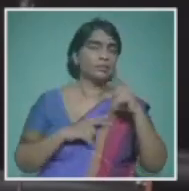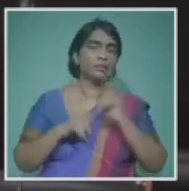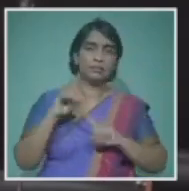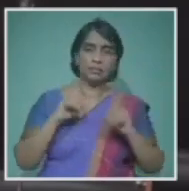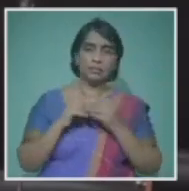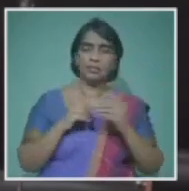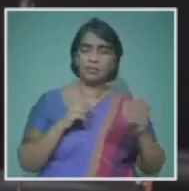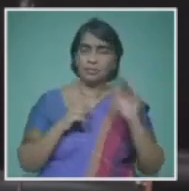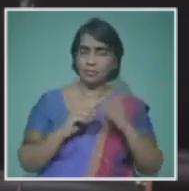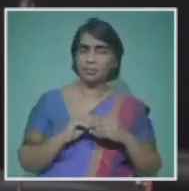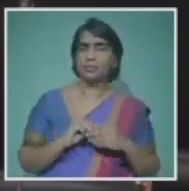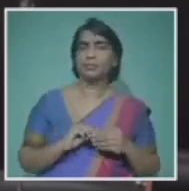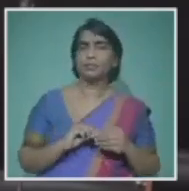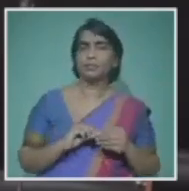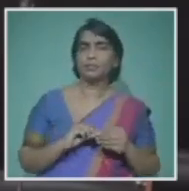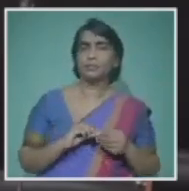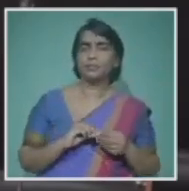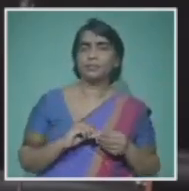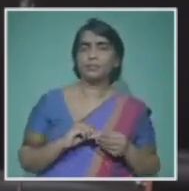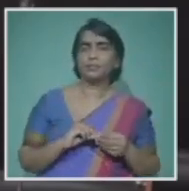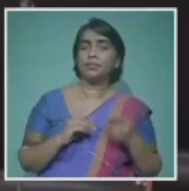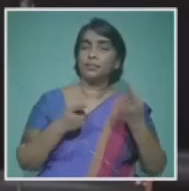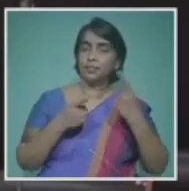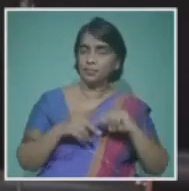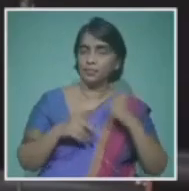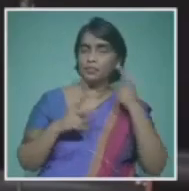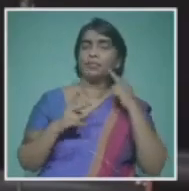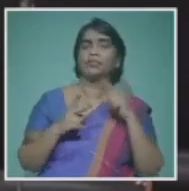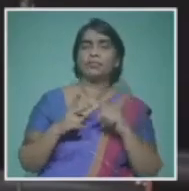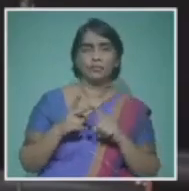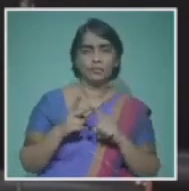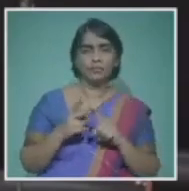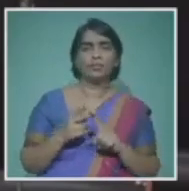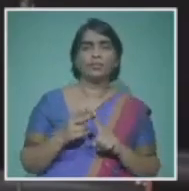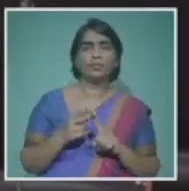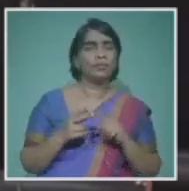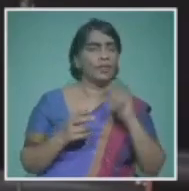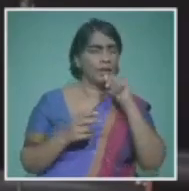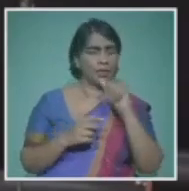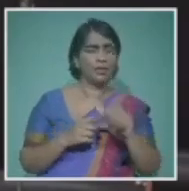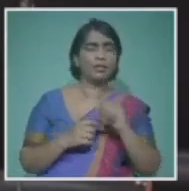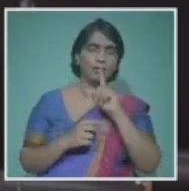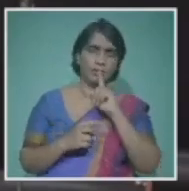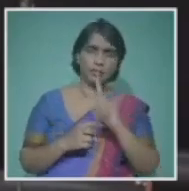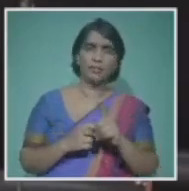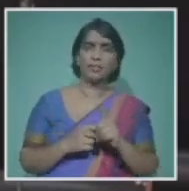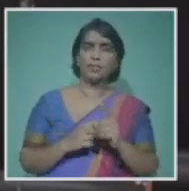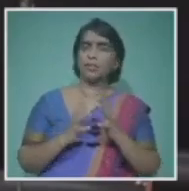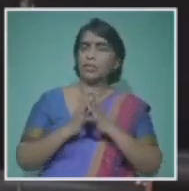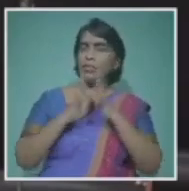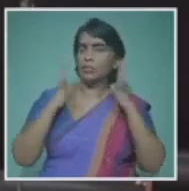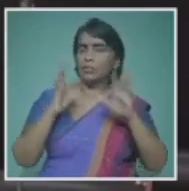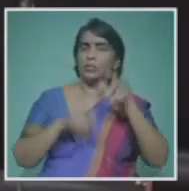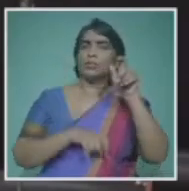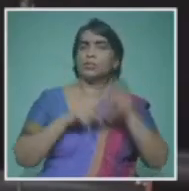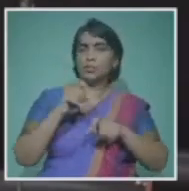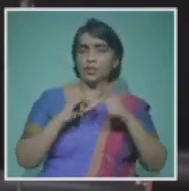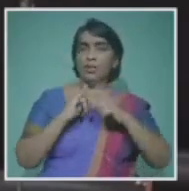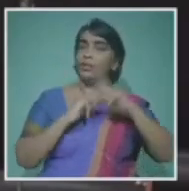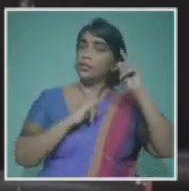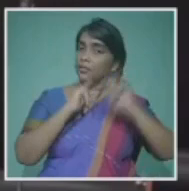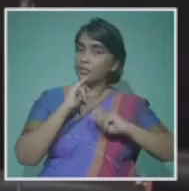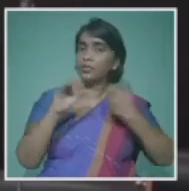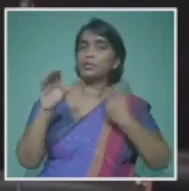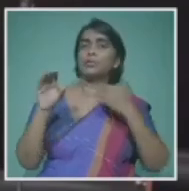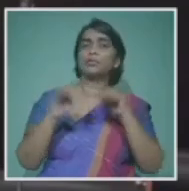සාකච්ඡා කරන්න තිබෙනවා. ඒ තව කාරණයක් තියෙන්නේ ඇත්ත කතා කරමු විශාල සංඛ්‍යාවක්